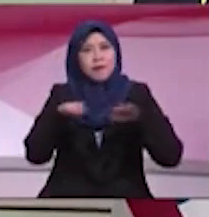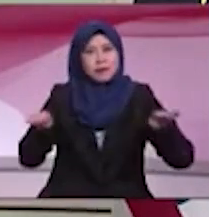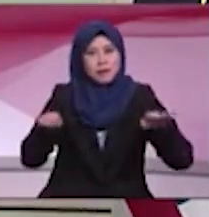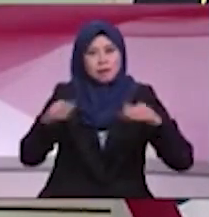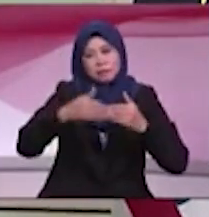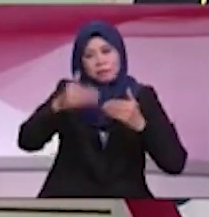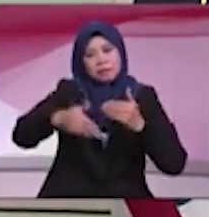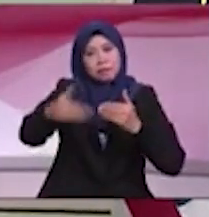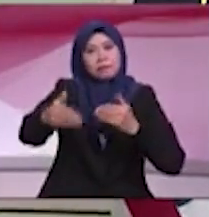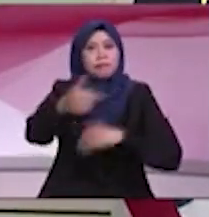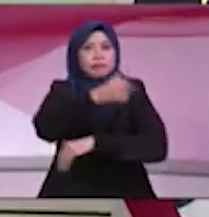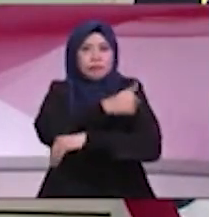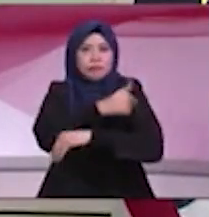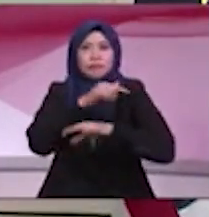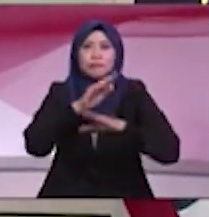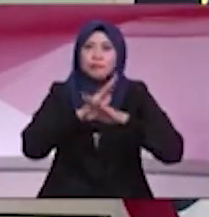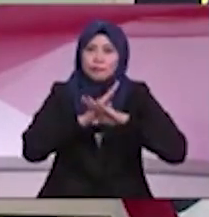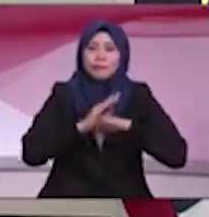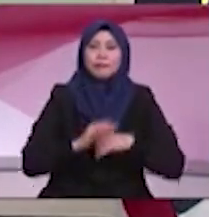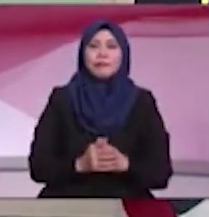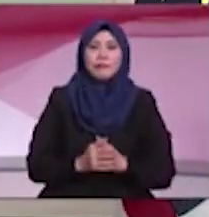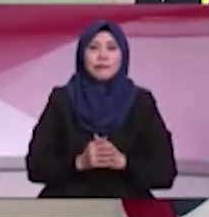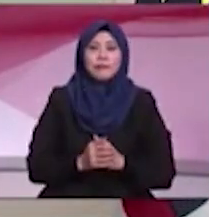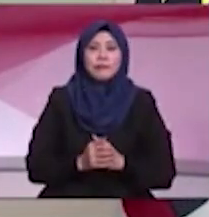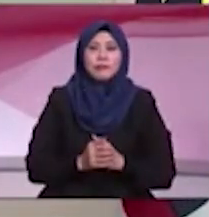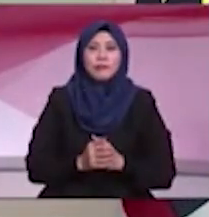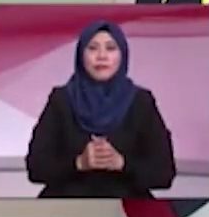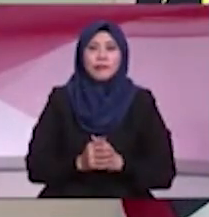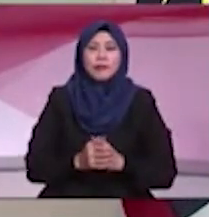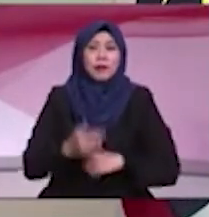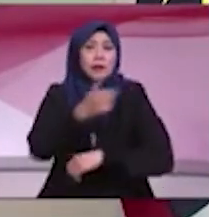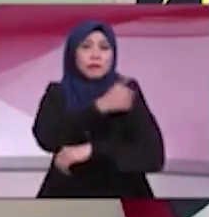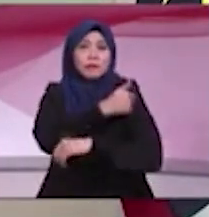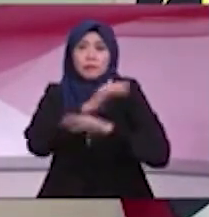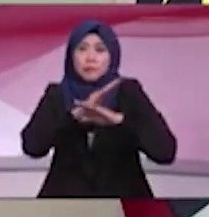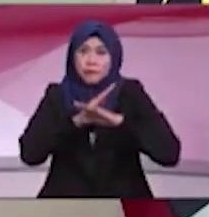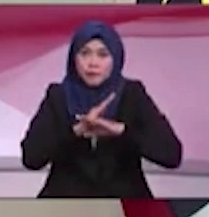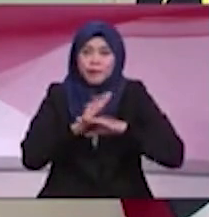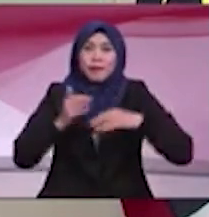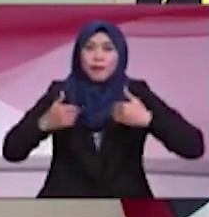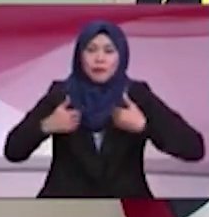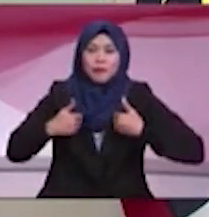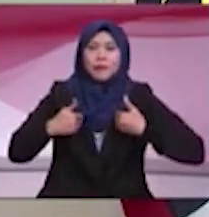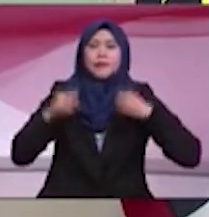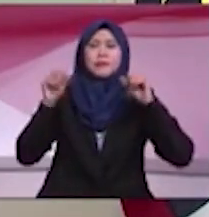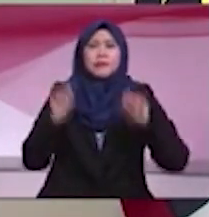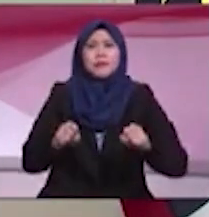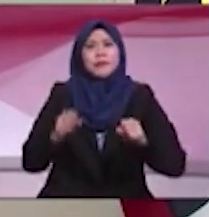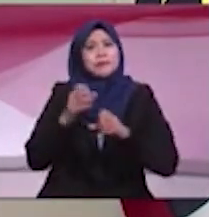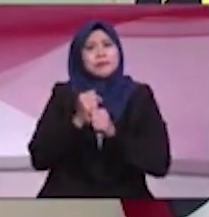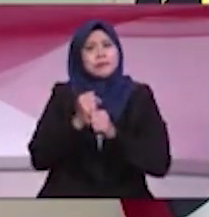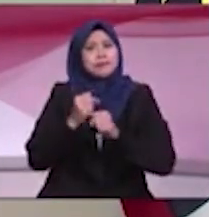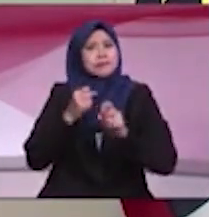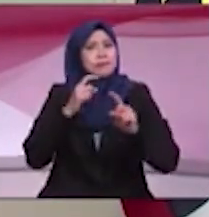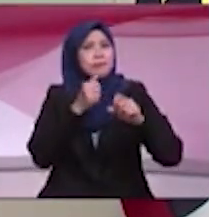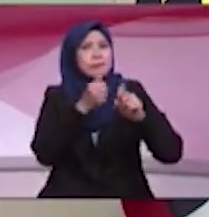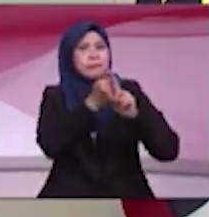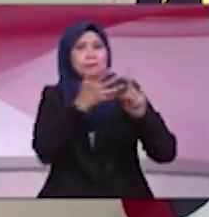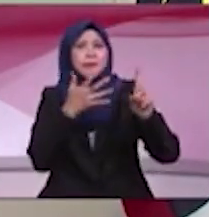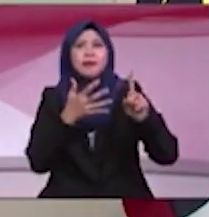strusnya dengan adanya webside ini akan Oh iyanya akan memberi impact yang besar